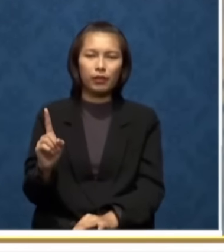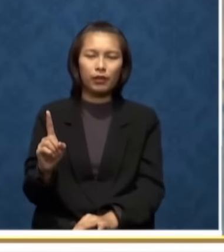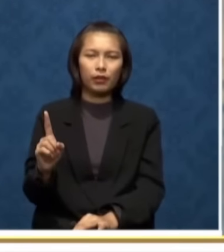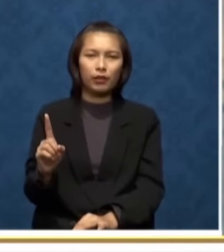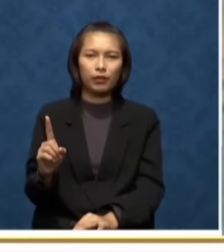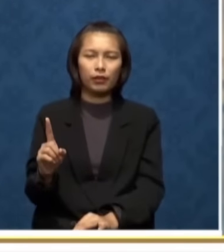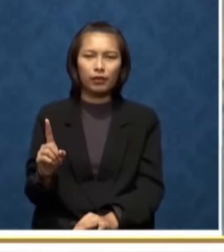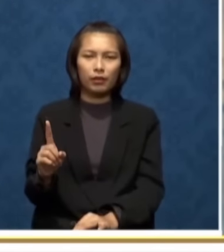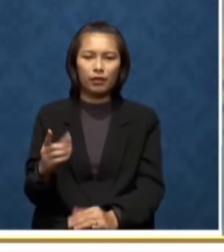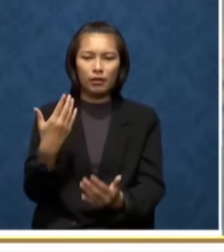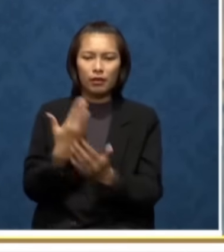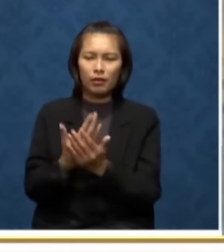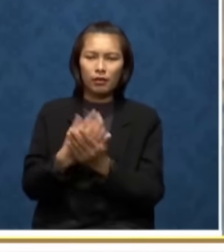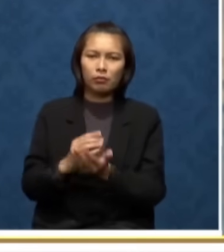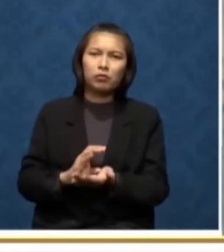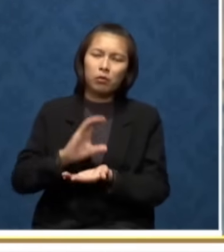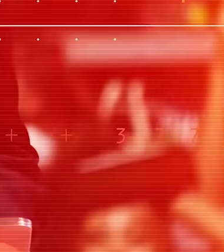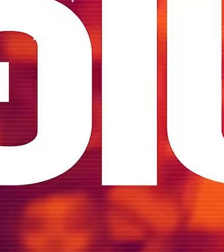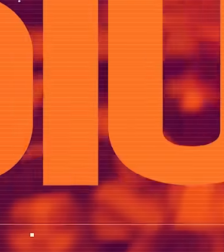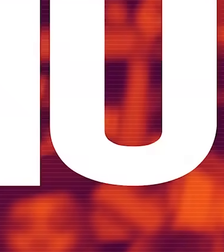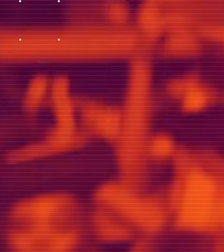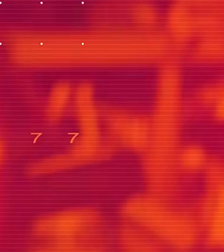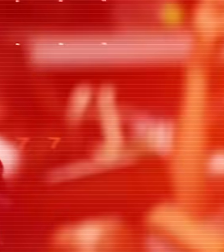ให้เงินในการสนับสนุน